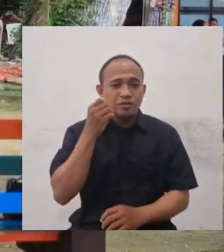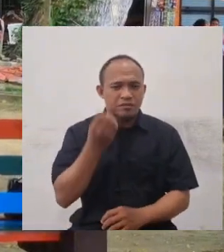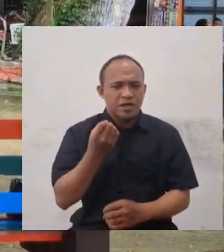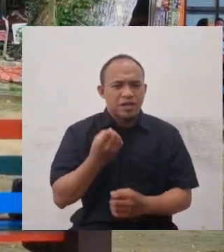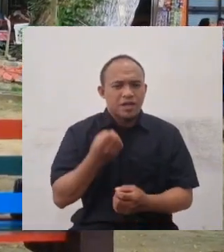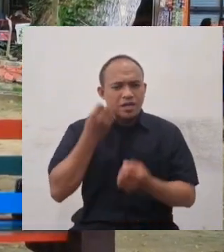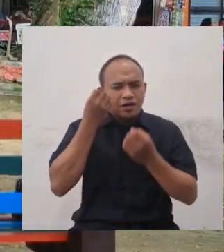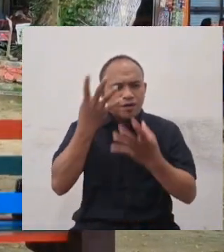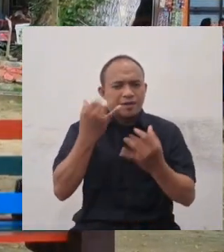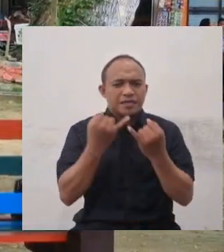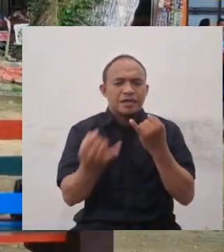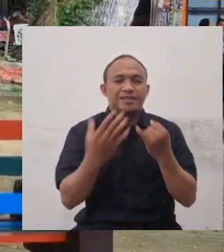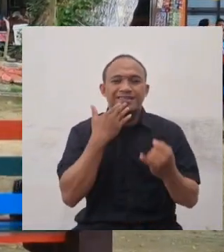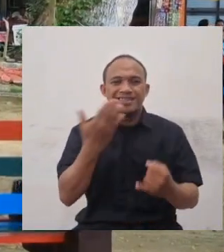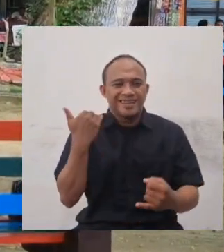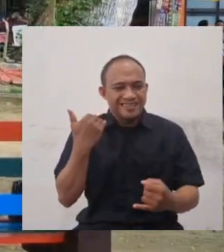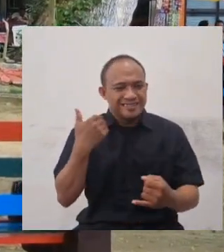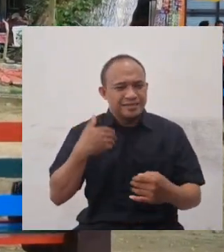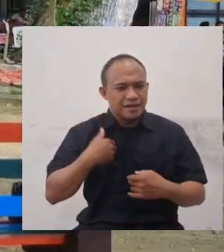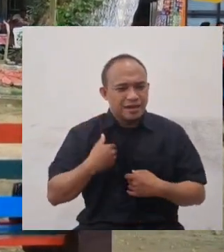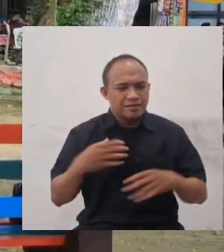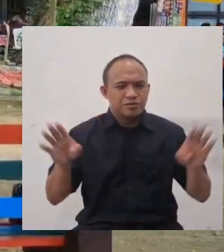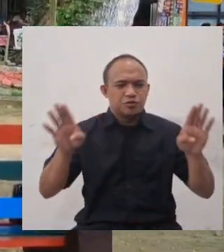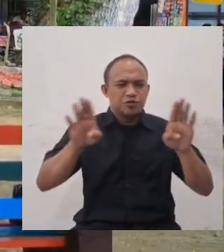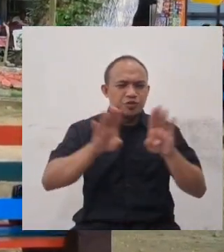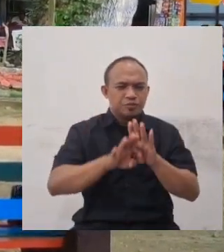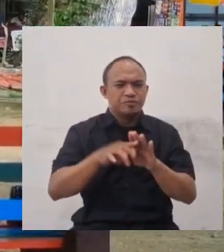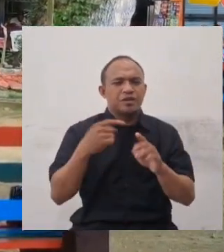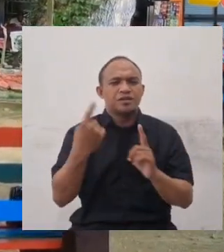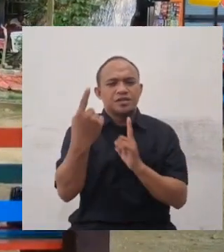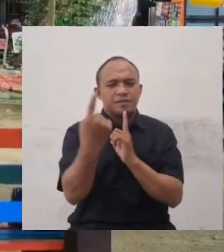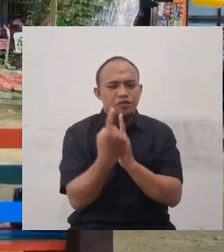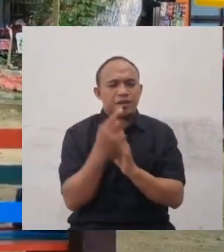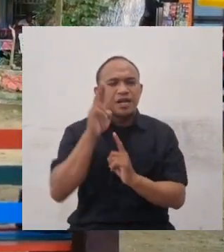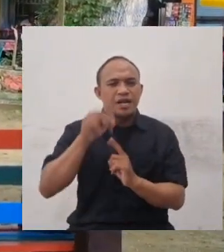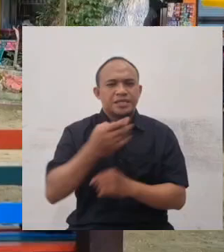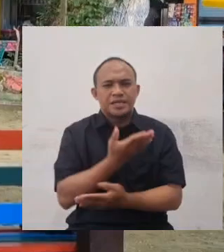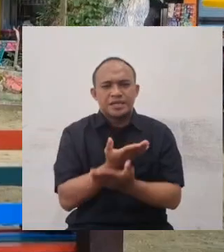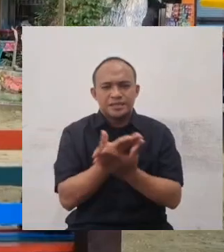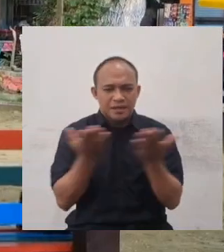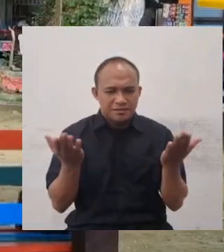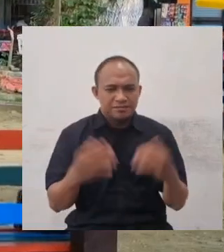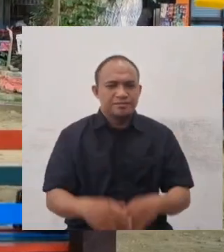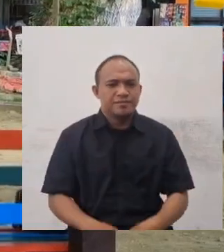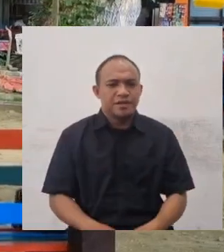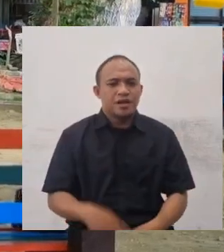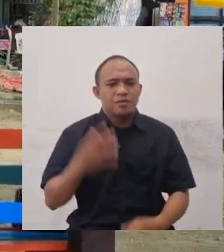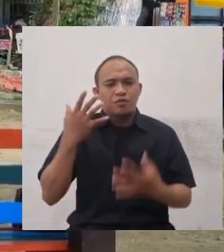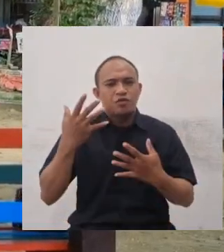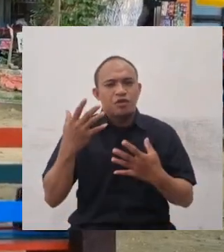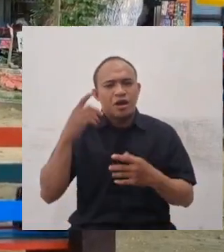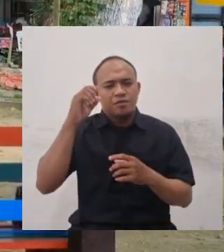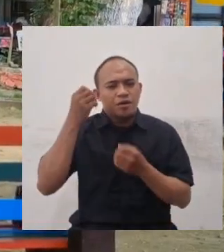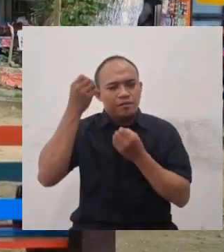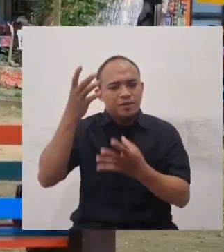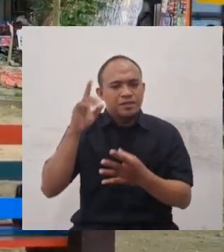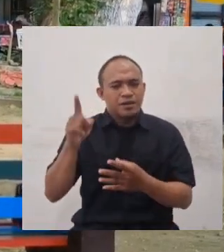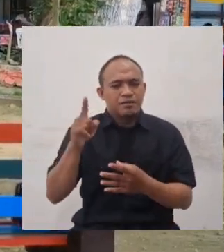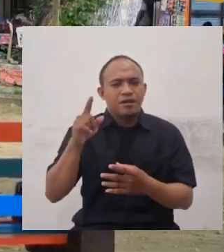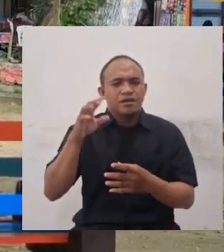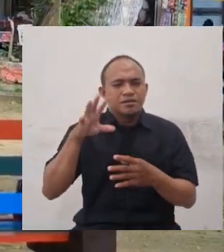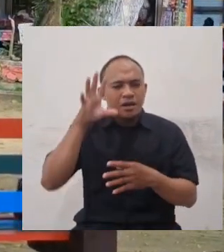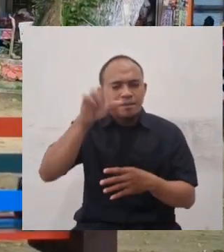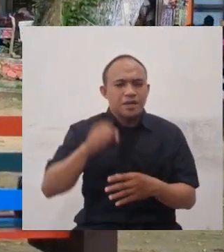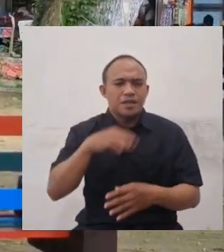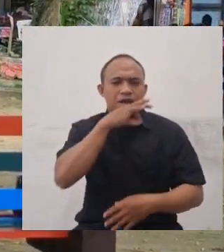Kominfotik, demikian informasi terakhir tadi sekaligus menutup jumpa kita pada edisi kali ini. Semoga informasi yang telah kami